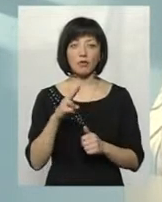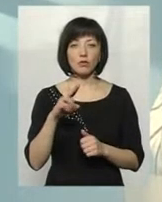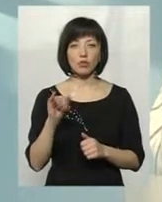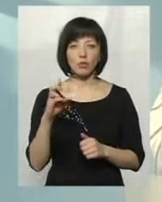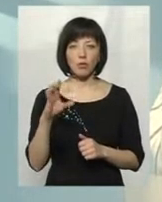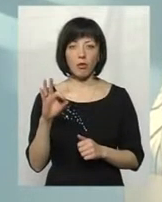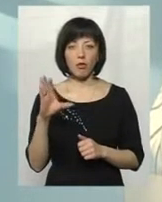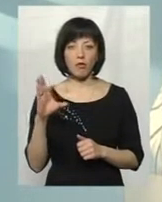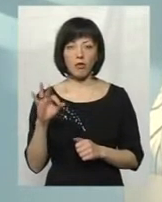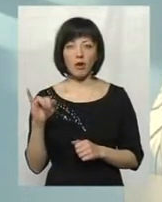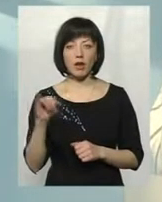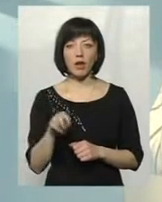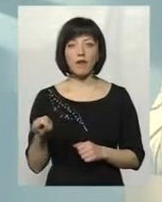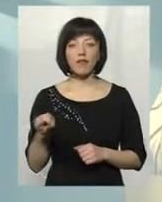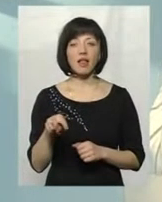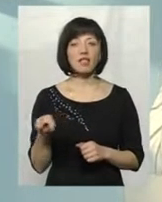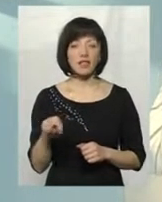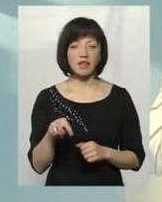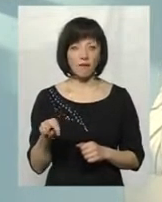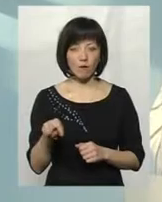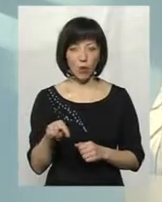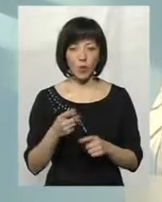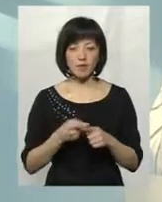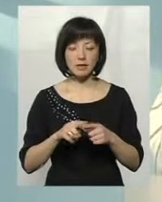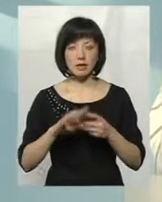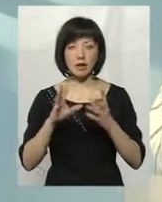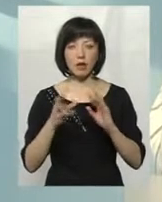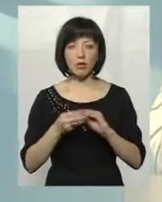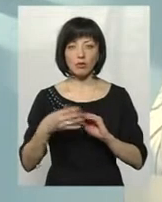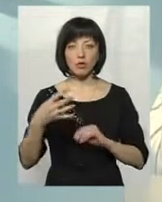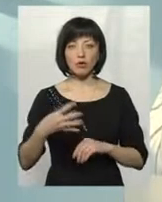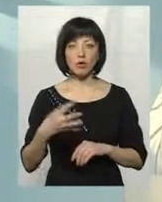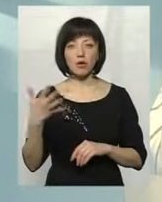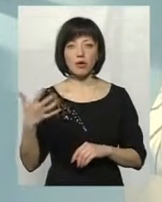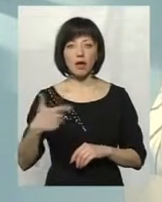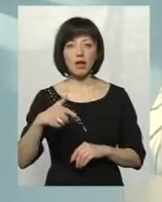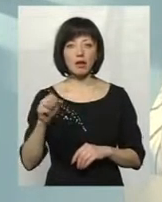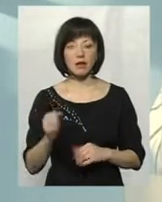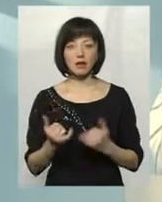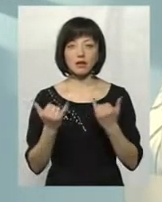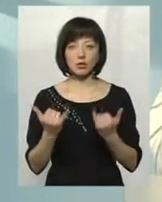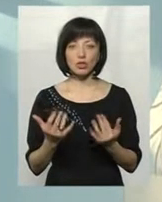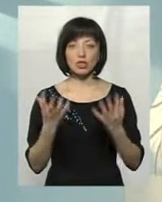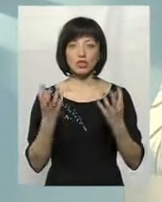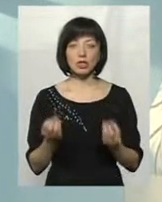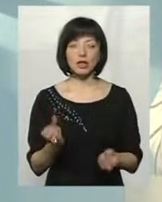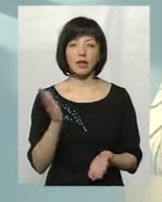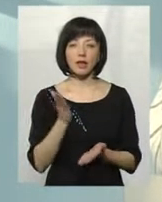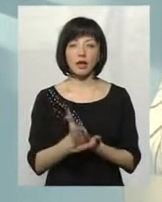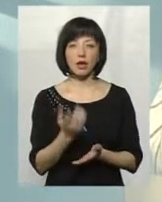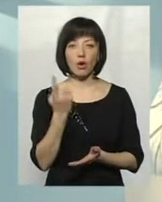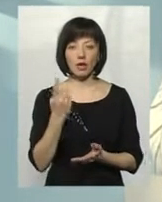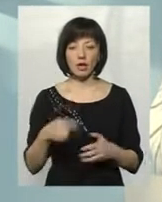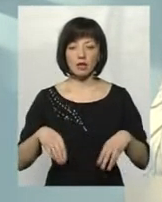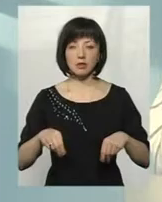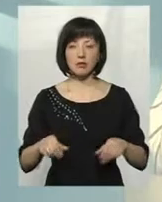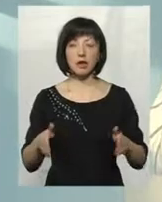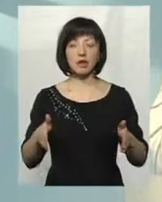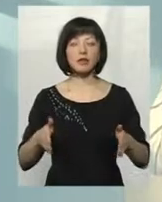і в Лезневому. Це загалом порядка 45 гектарів. На сьогодні ще є одна земельна